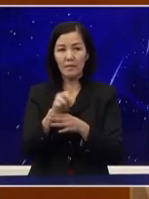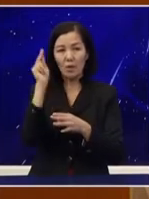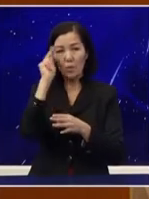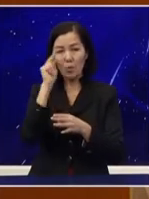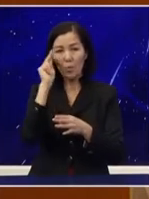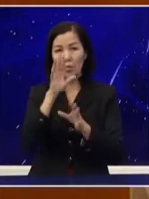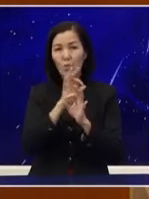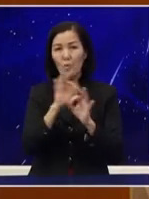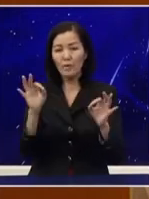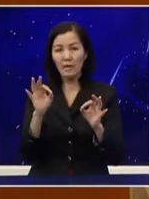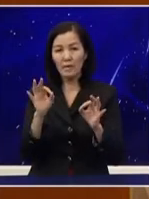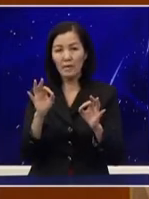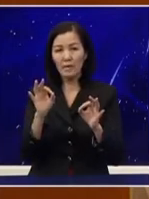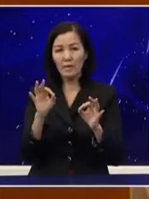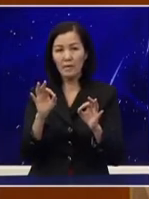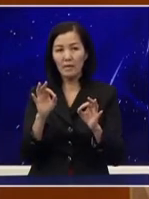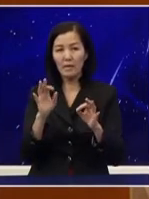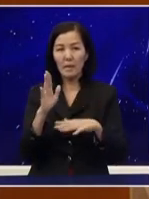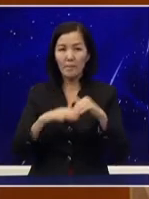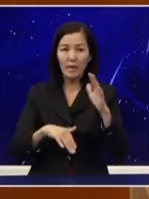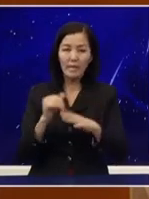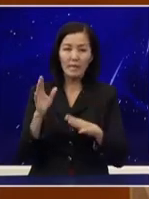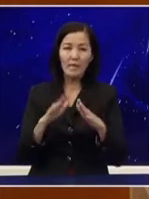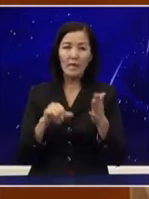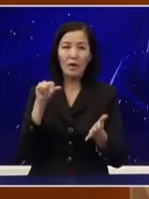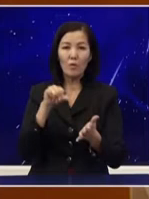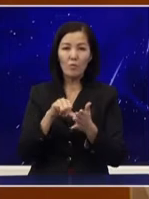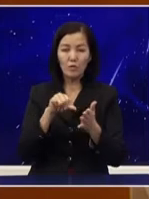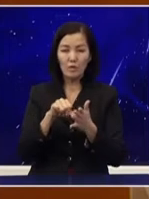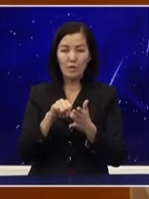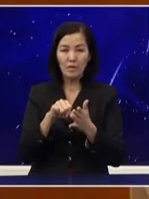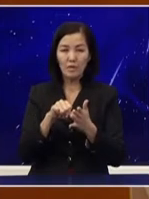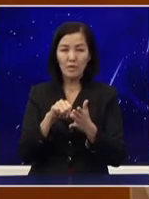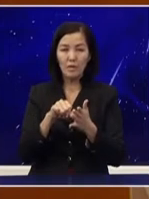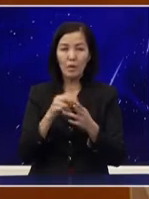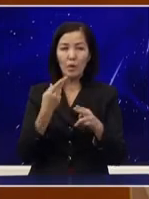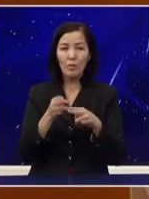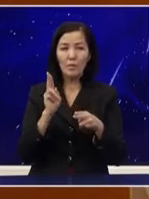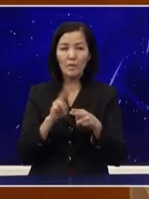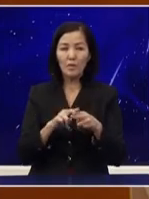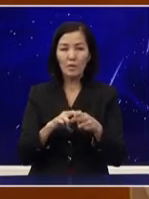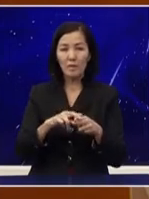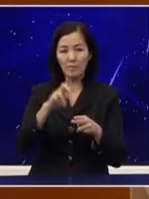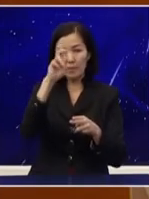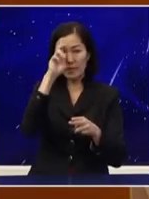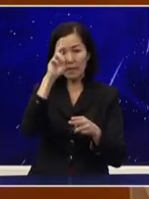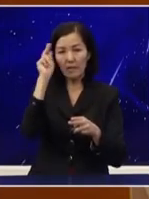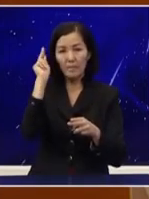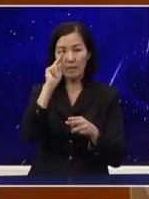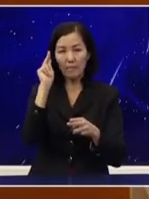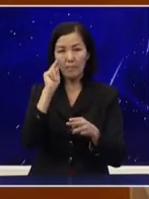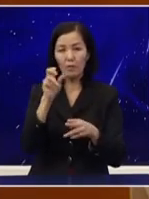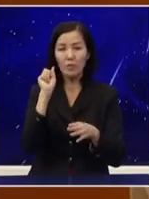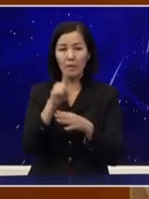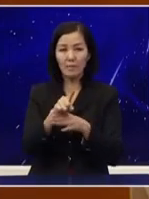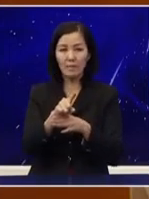ұзақтығына профессионалды түрде еңбекпен өтеу мерзімін белгілеу арқылы шешу ұсынылады. Осылайша мемлекеттік білім беру тапсырысында